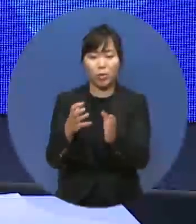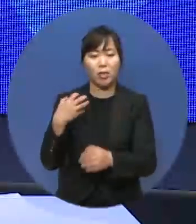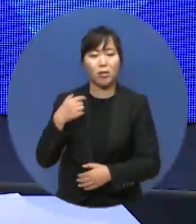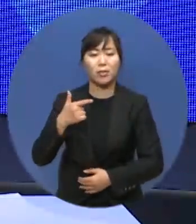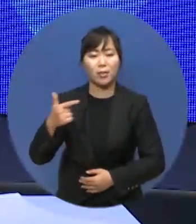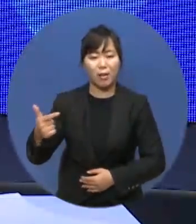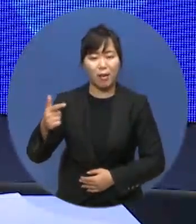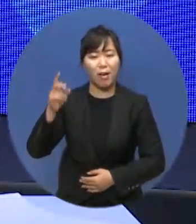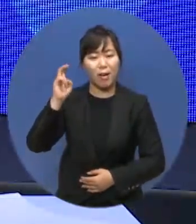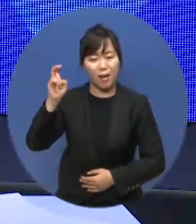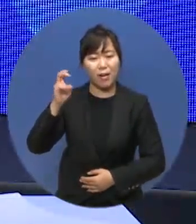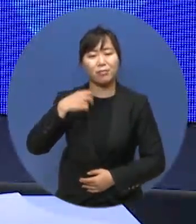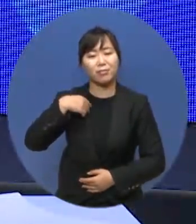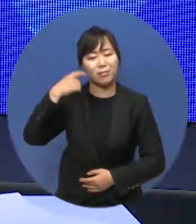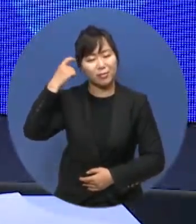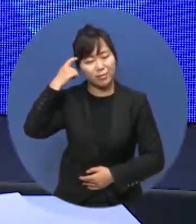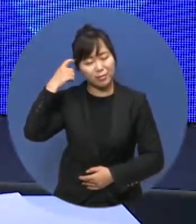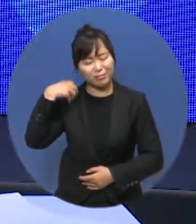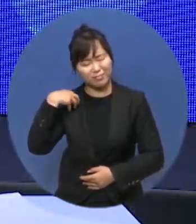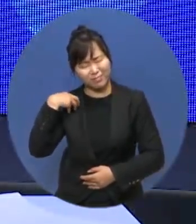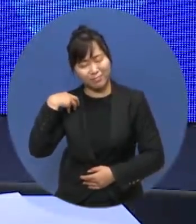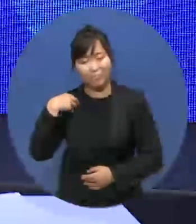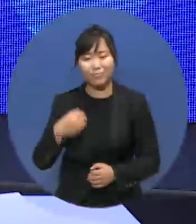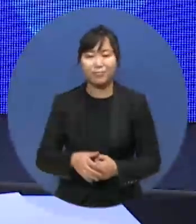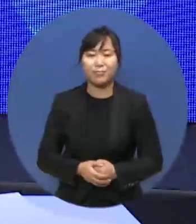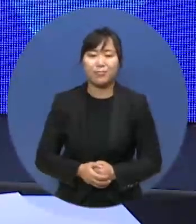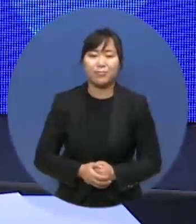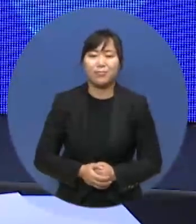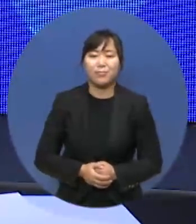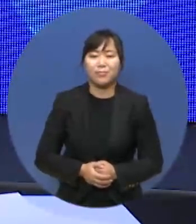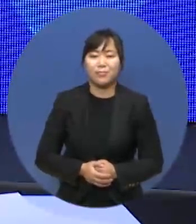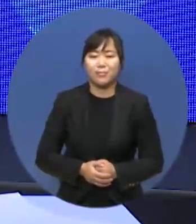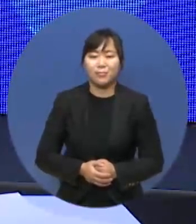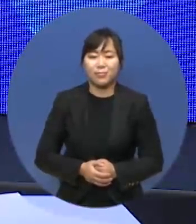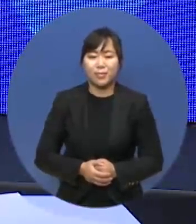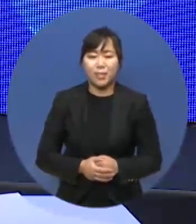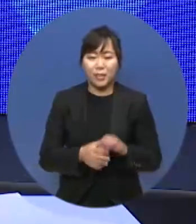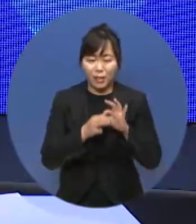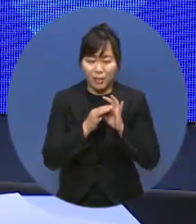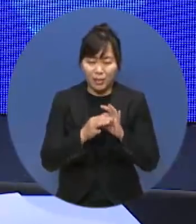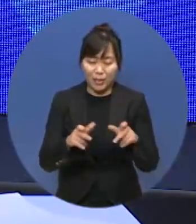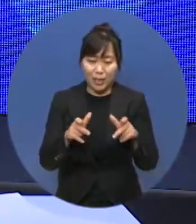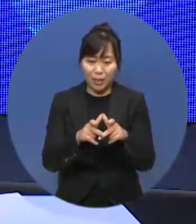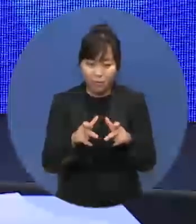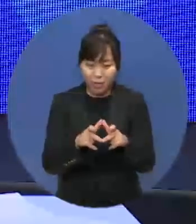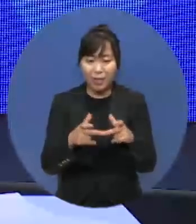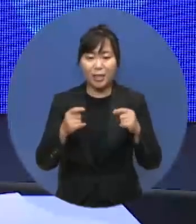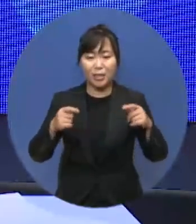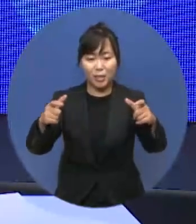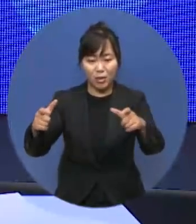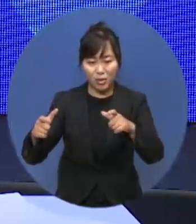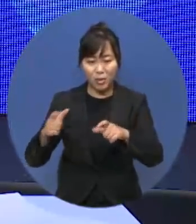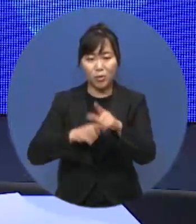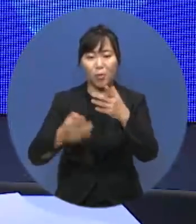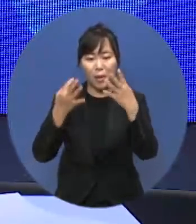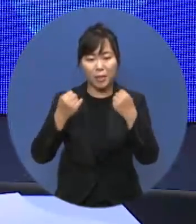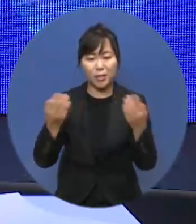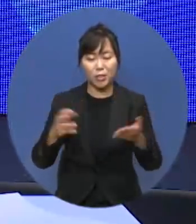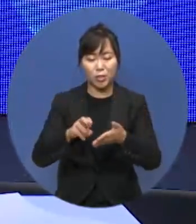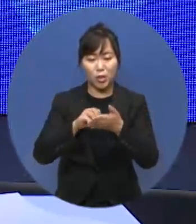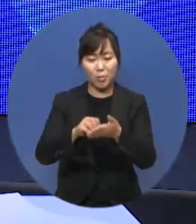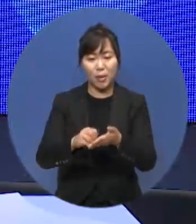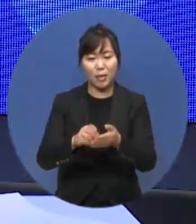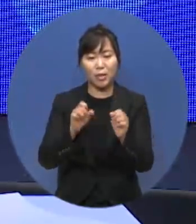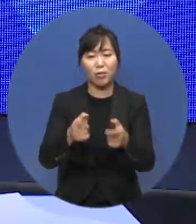게 아닌가라는 이제 개인적으로는 좀 어깨가 무거운 생각도 들긴 합니다. 그래서 지속적으로 장애인분들이 이제 이러한 영역에 있어서도 더 많은